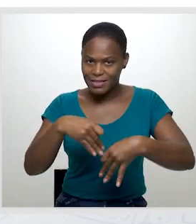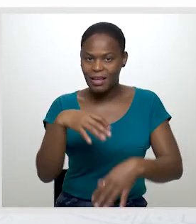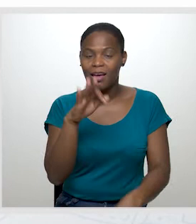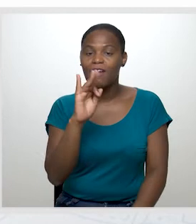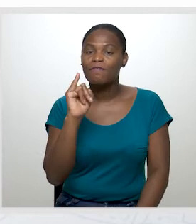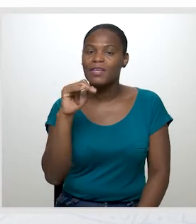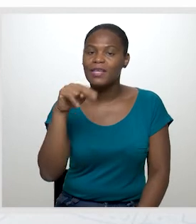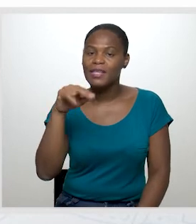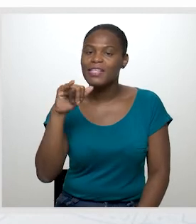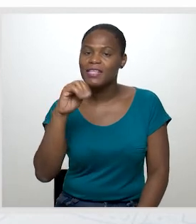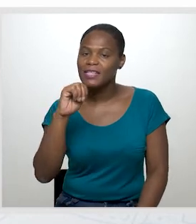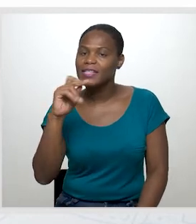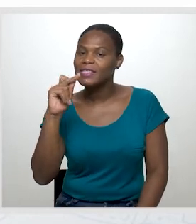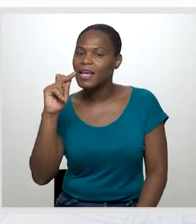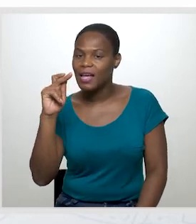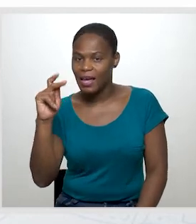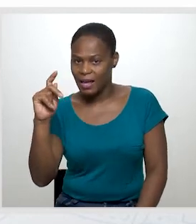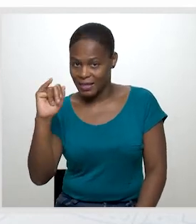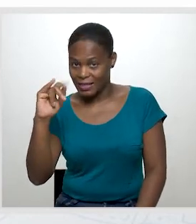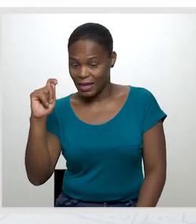Les jeunes ne pouvaient pas.